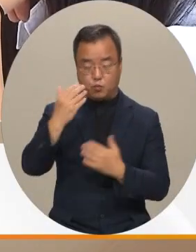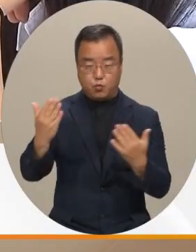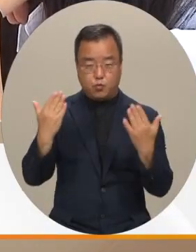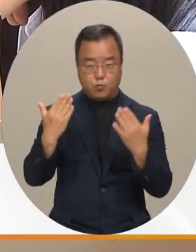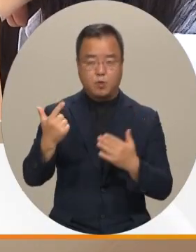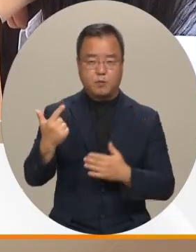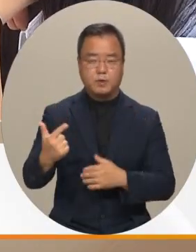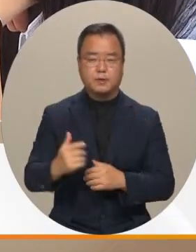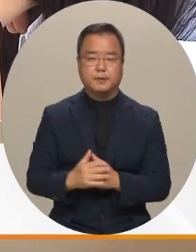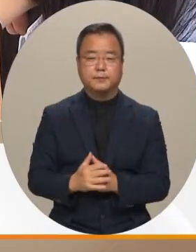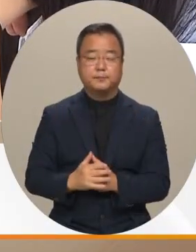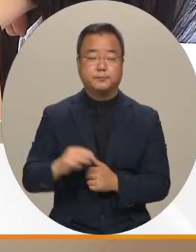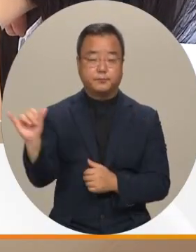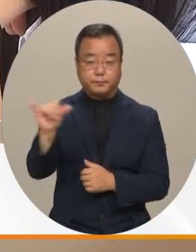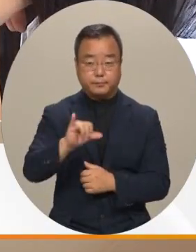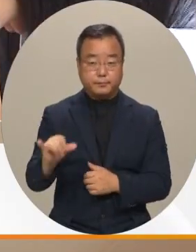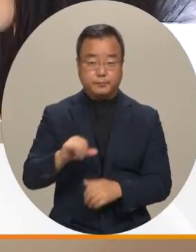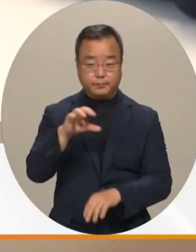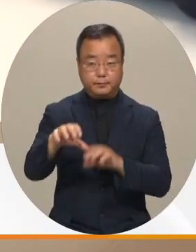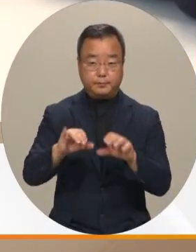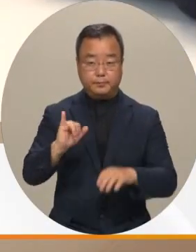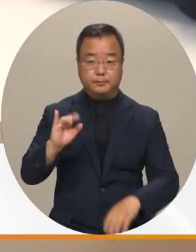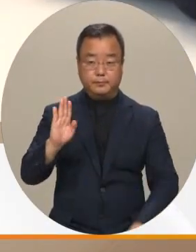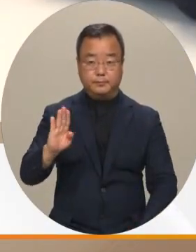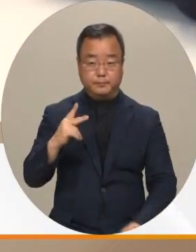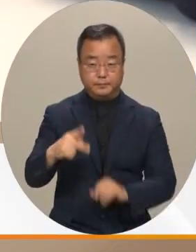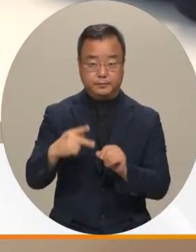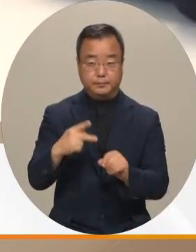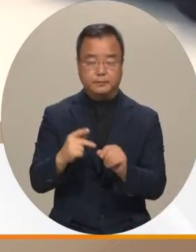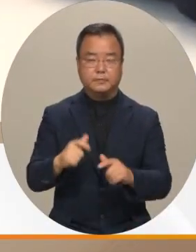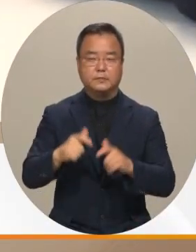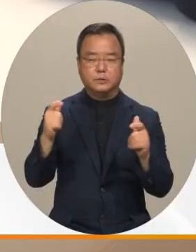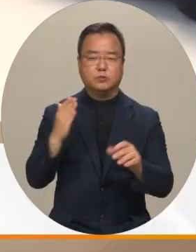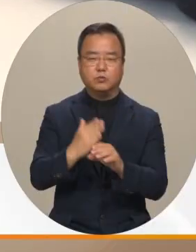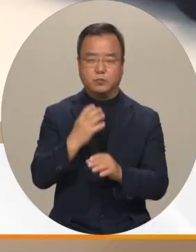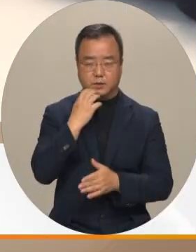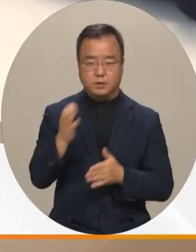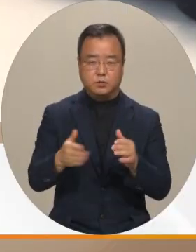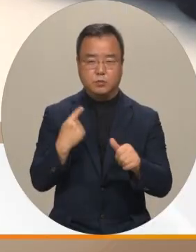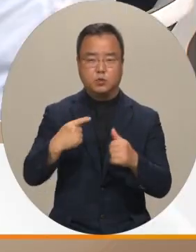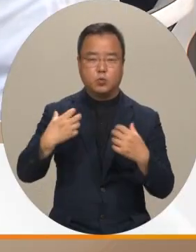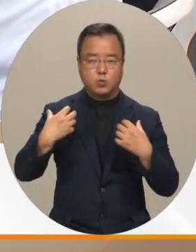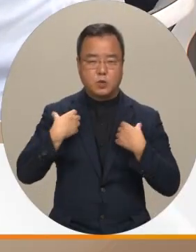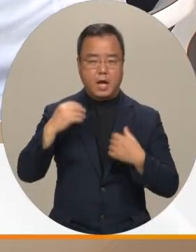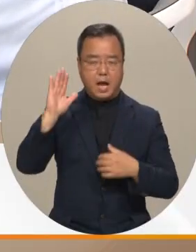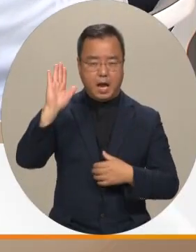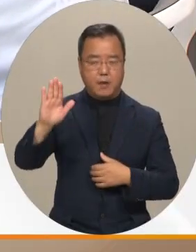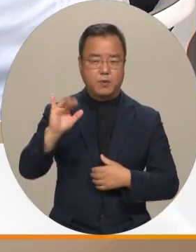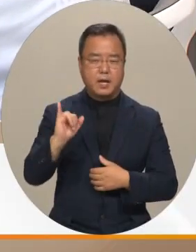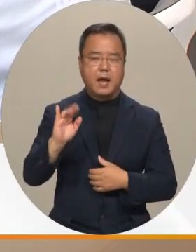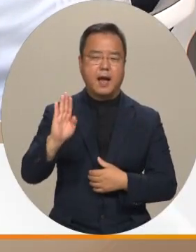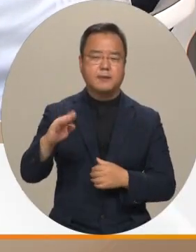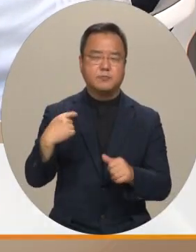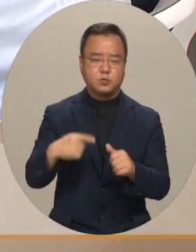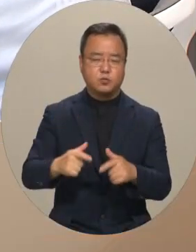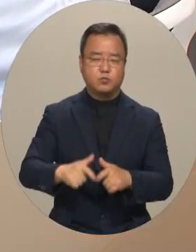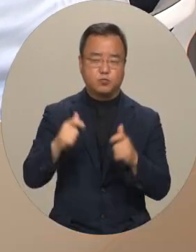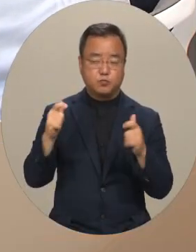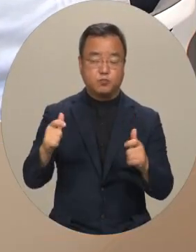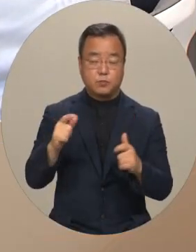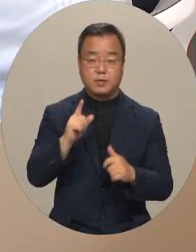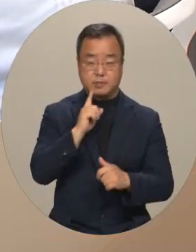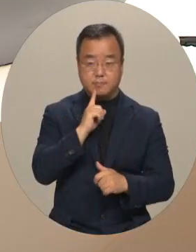곳입니다 전국적으로 IB 프로그램을 늘리는 가운데 경기 교육청 역시 앞으로 더 IB 교육을 더 강화하겠다는 의지로